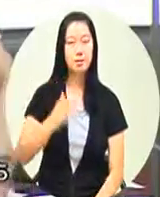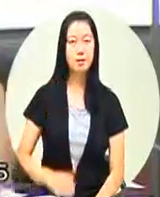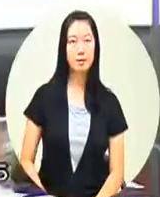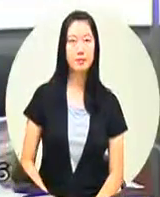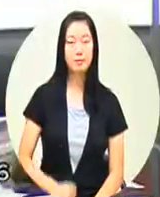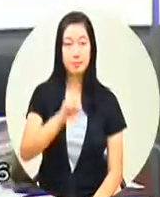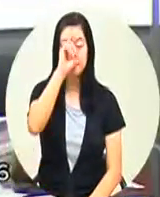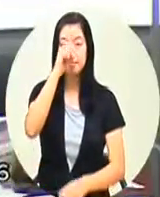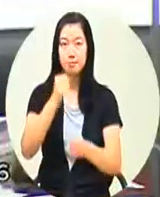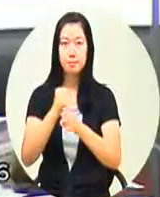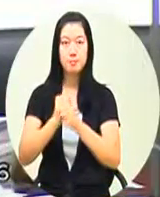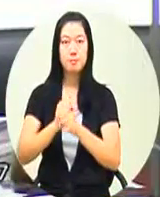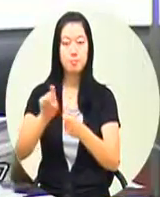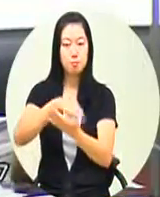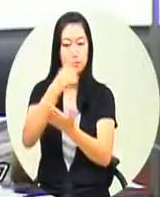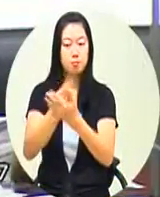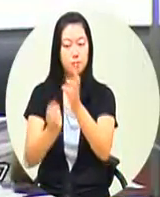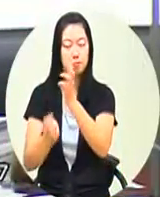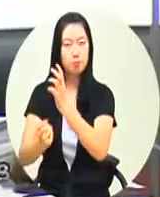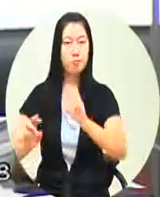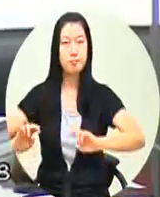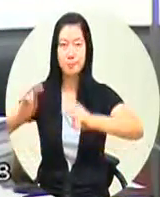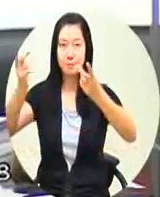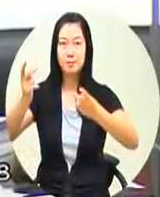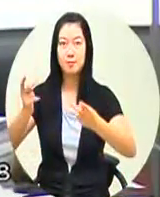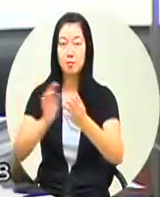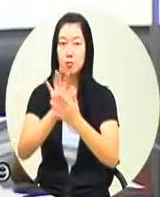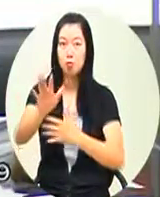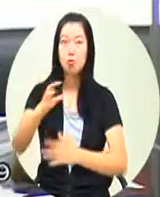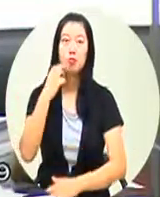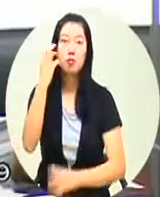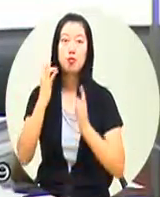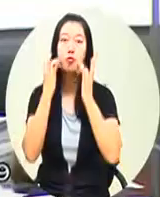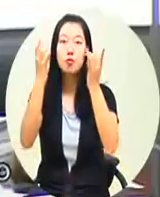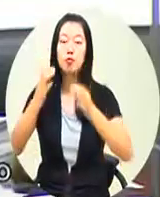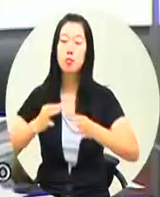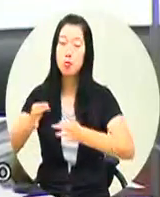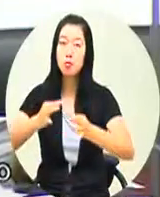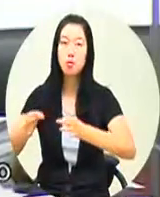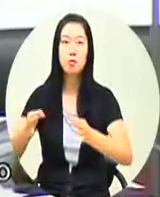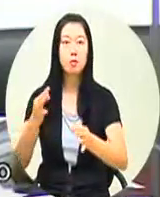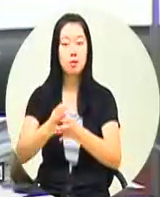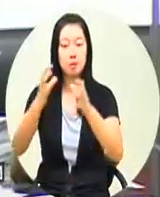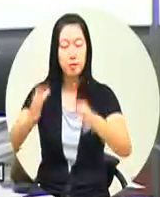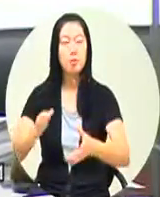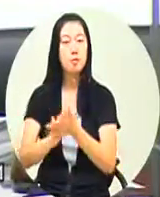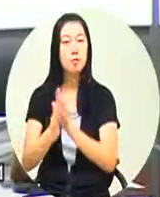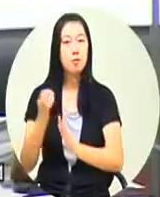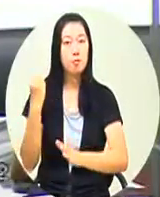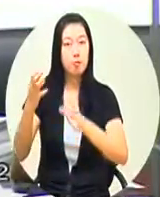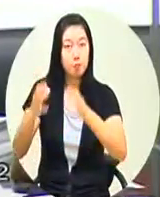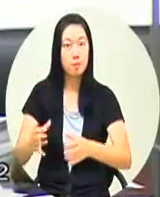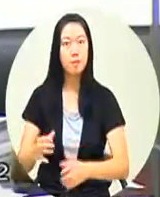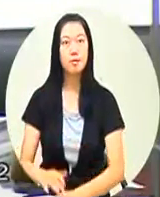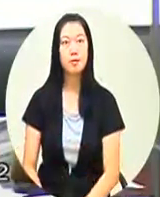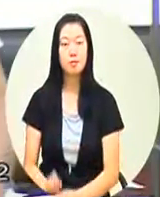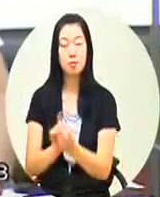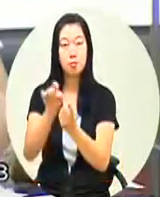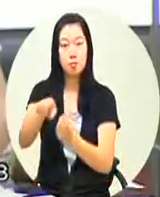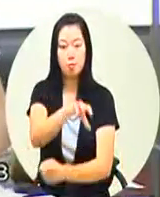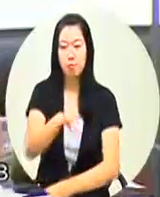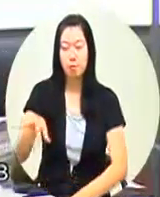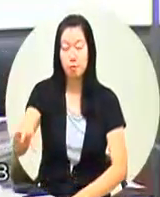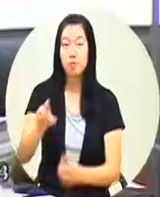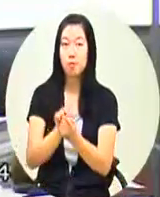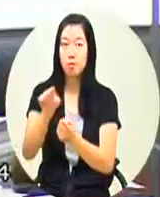做整体的开发，未来可能果菜市场买电器吧，吼、哦，啊，我相信这是对地方上，啊，搁